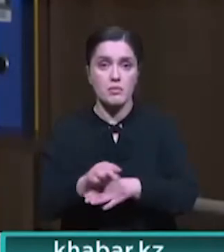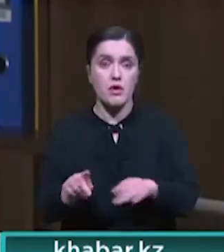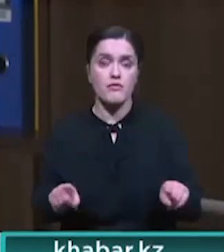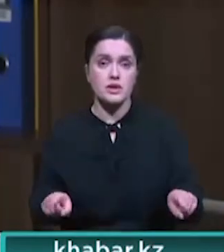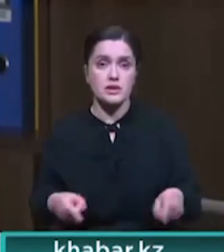ремонта